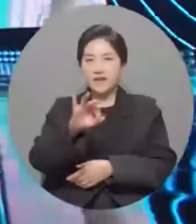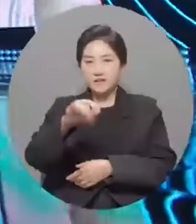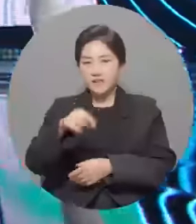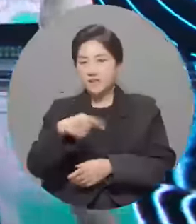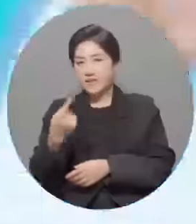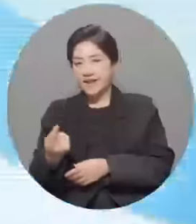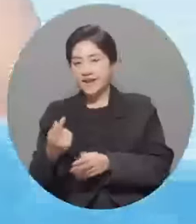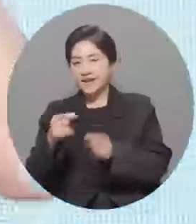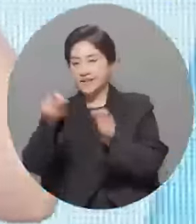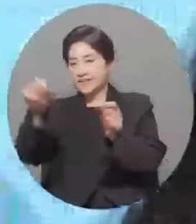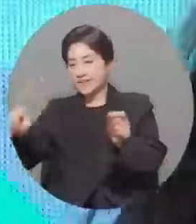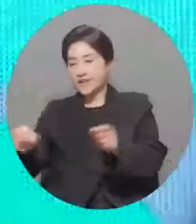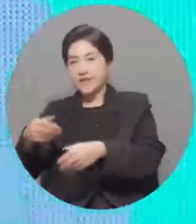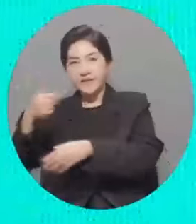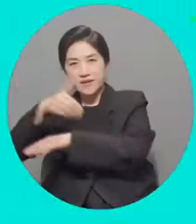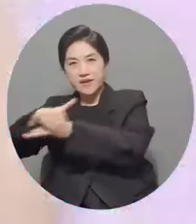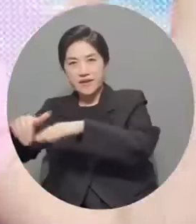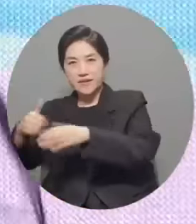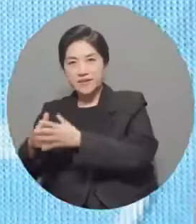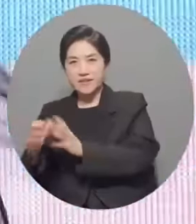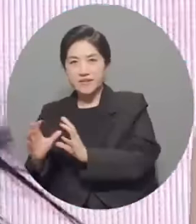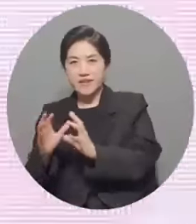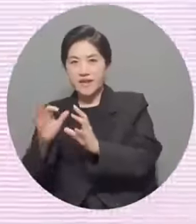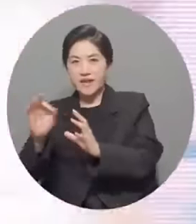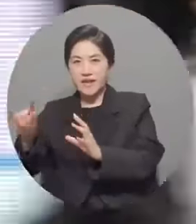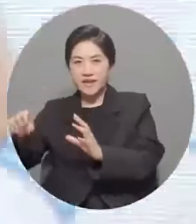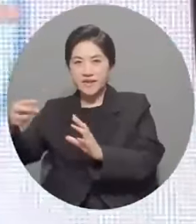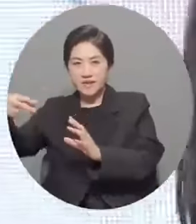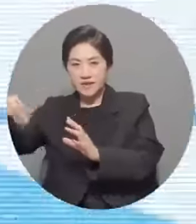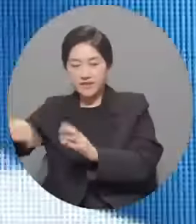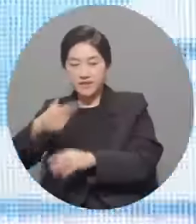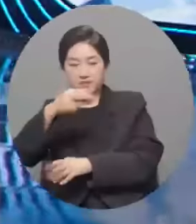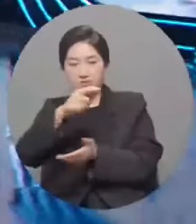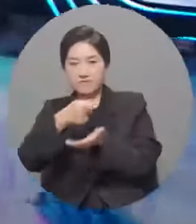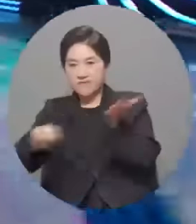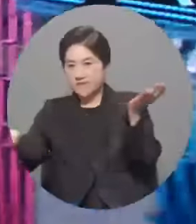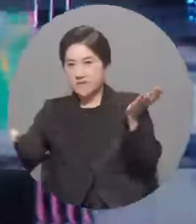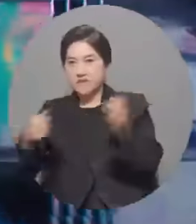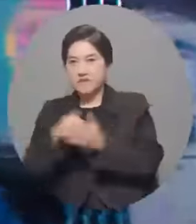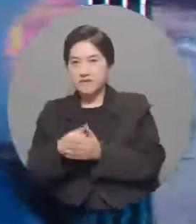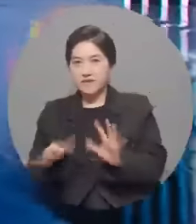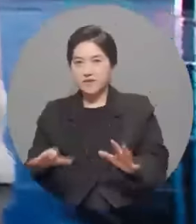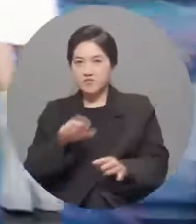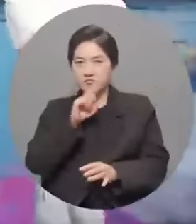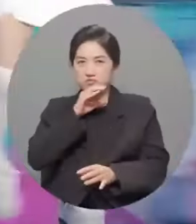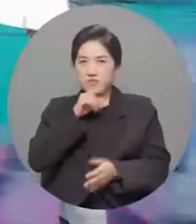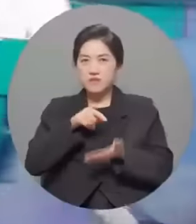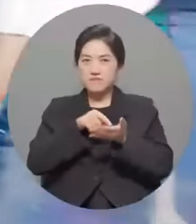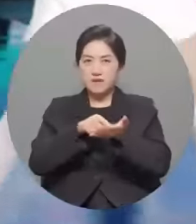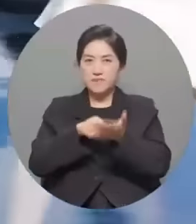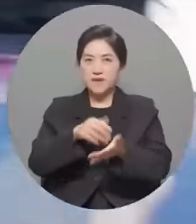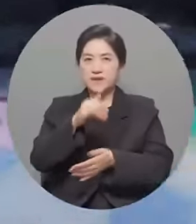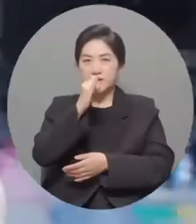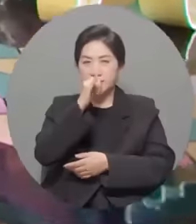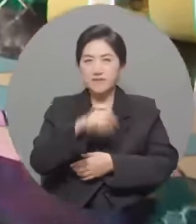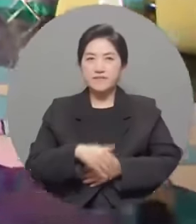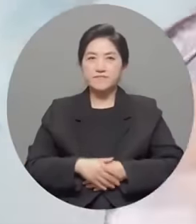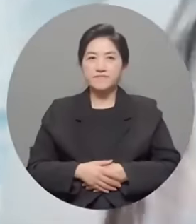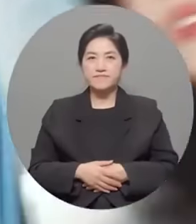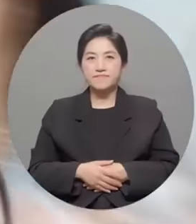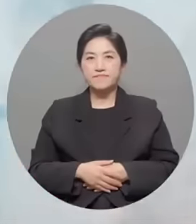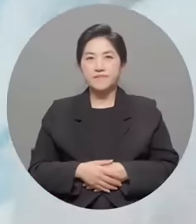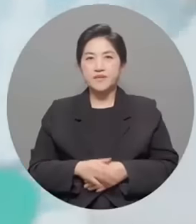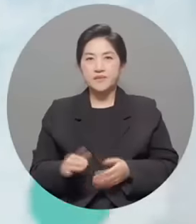다른 레이블에서 기획한 걸그룹 아일리시, 뉴진스를 베꼈다며 수시로 불만을 제기한 것으로 전해졌습니다.